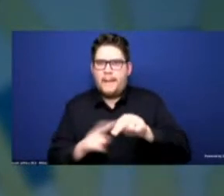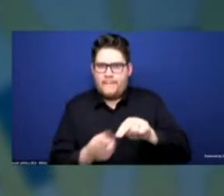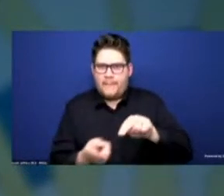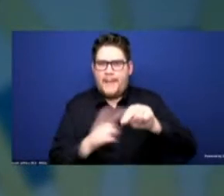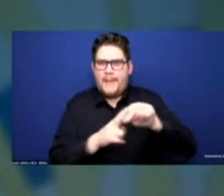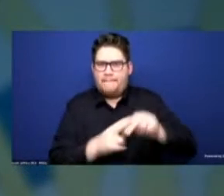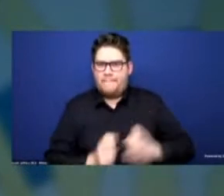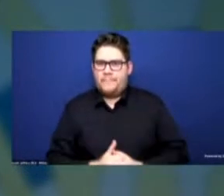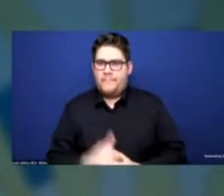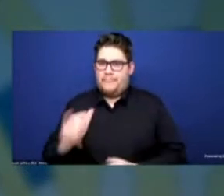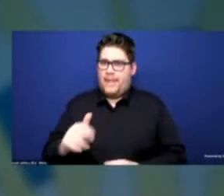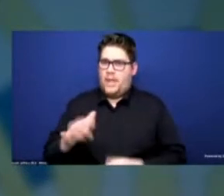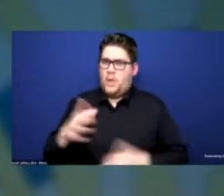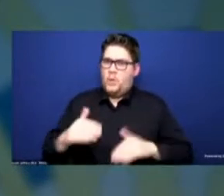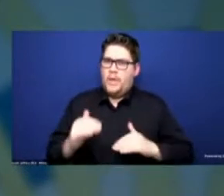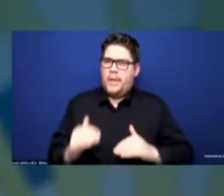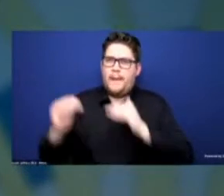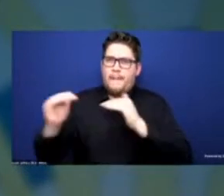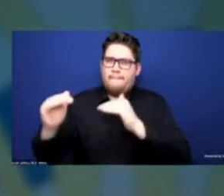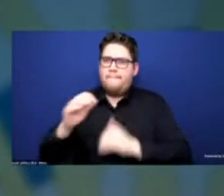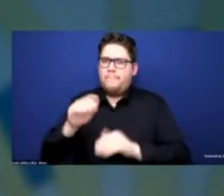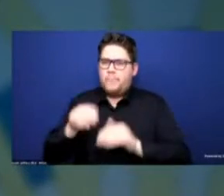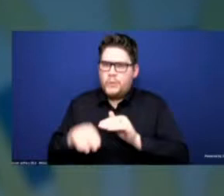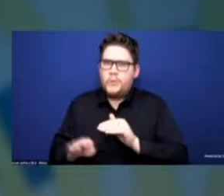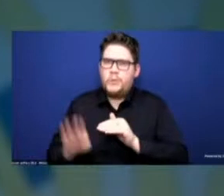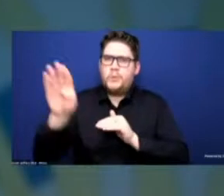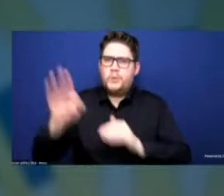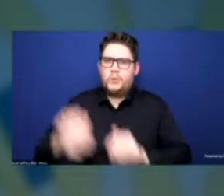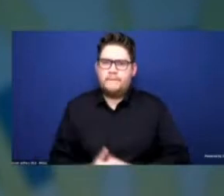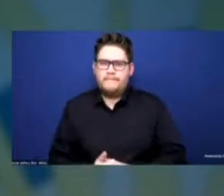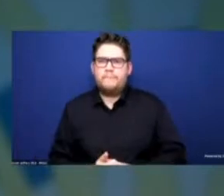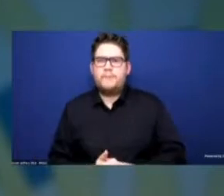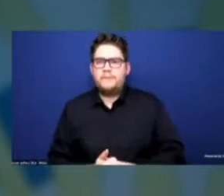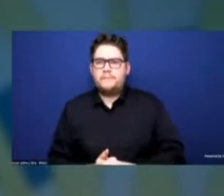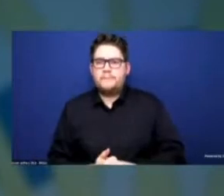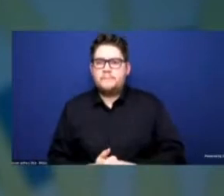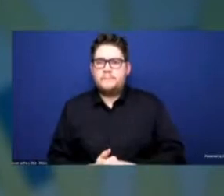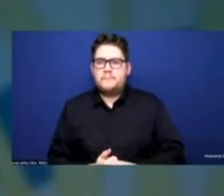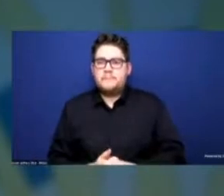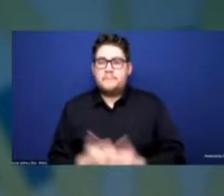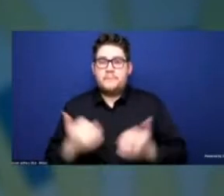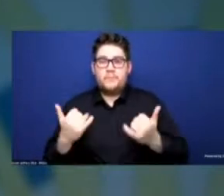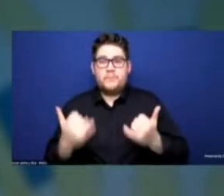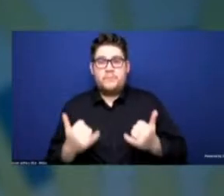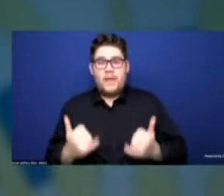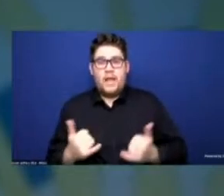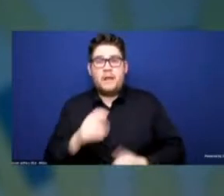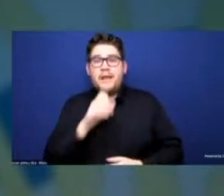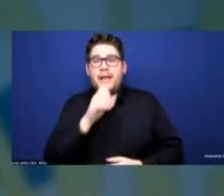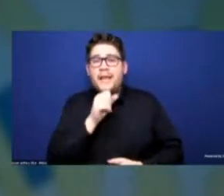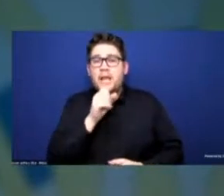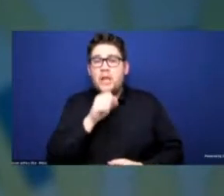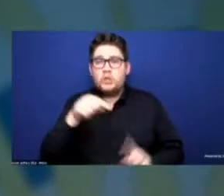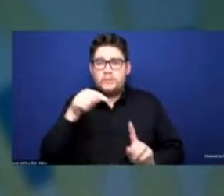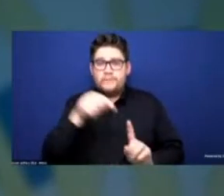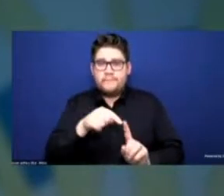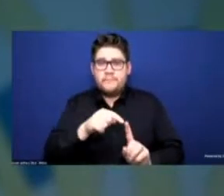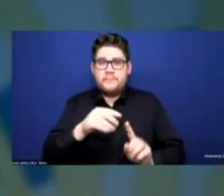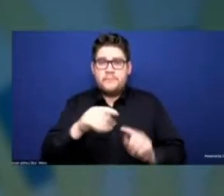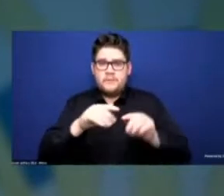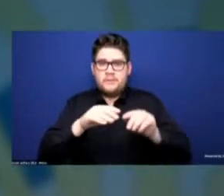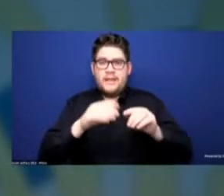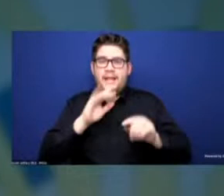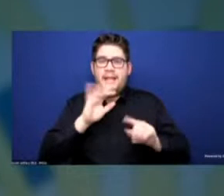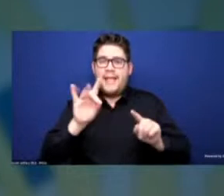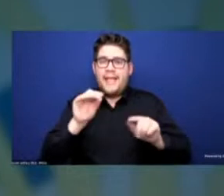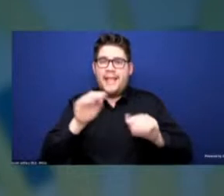historically, the 60 to 79. We've seen a leveling off and a pretty steady rate of people over age 80. 他说80